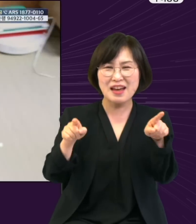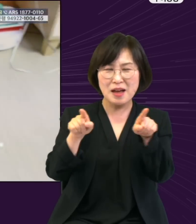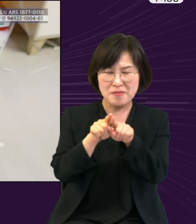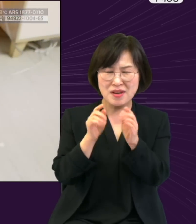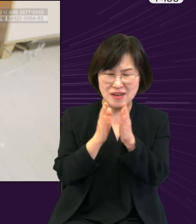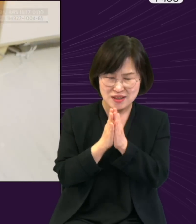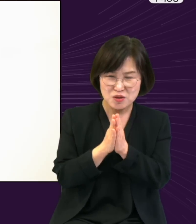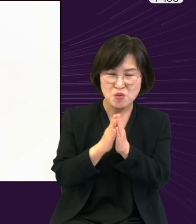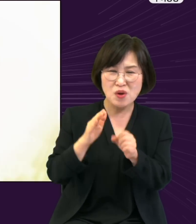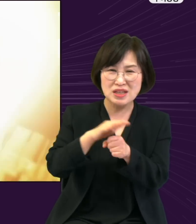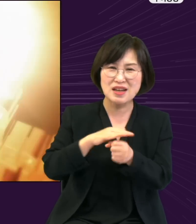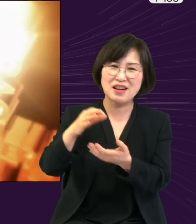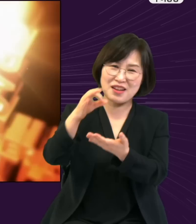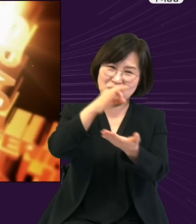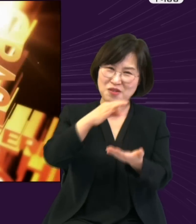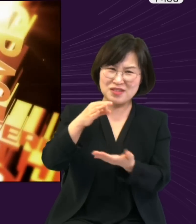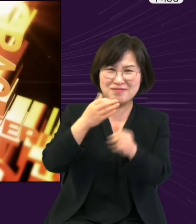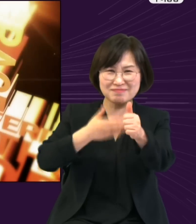주세요.